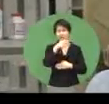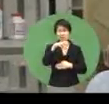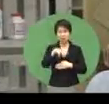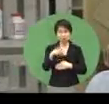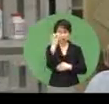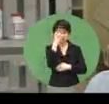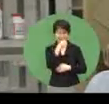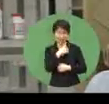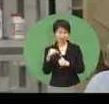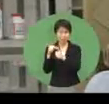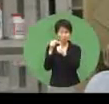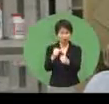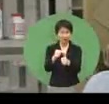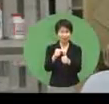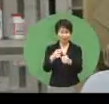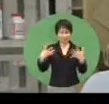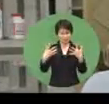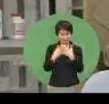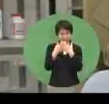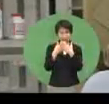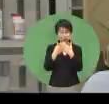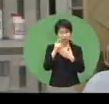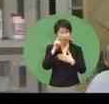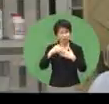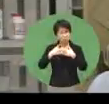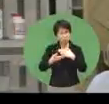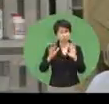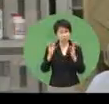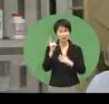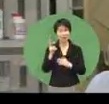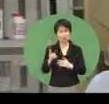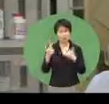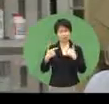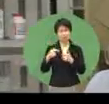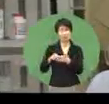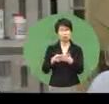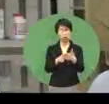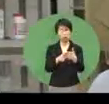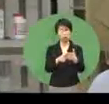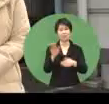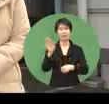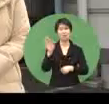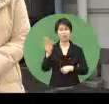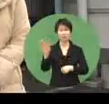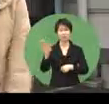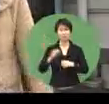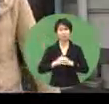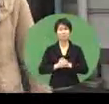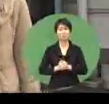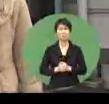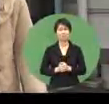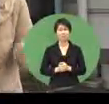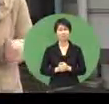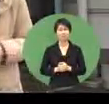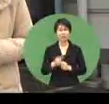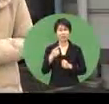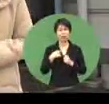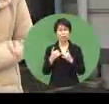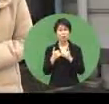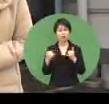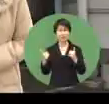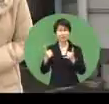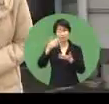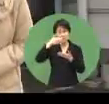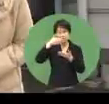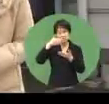置して、緊張を切らさないよう、見落としのないように日々努力をしています。 そして私たちが